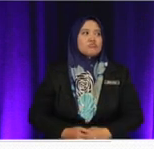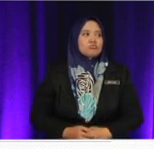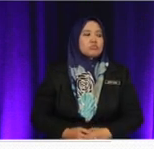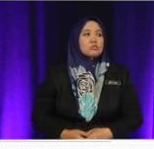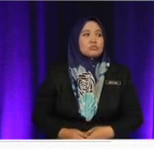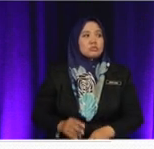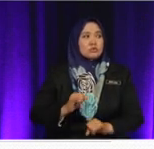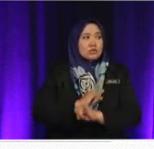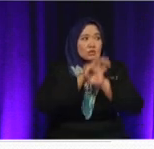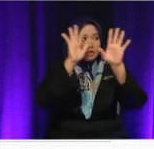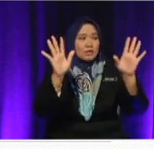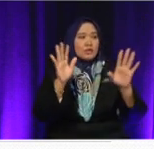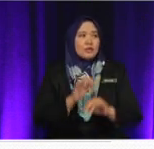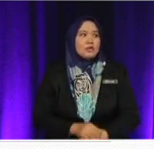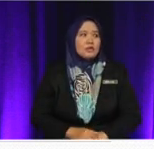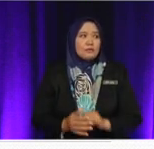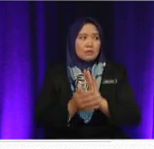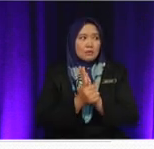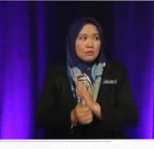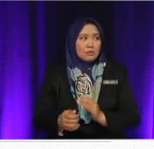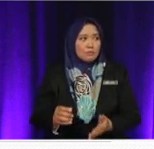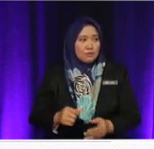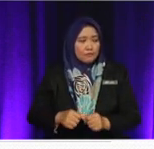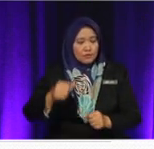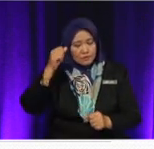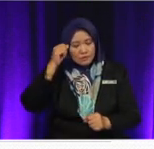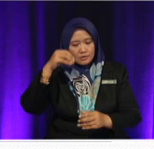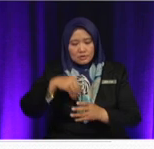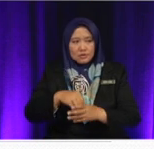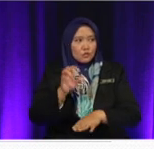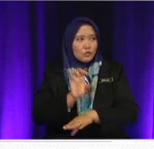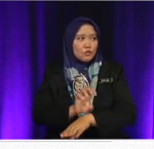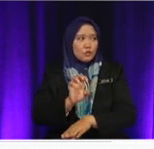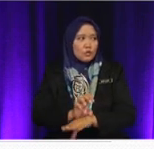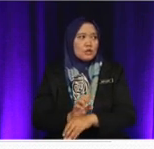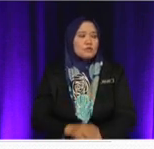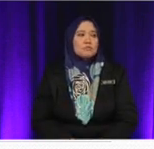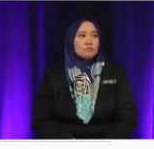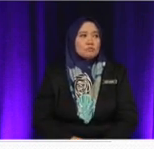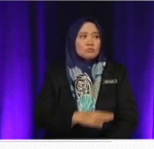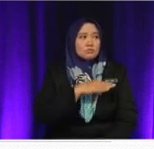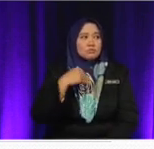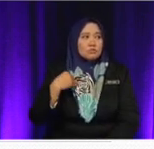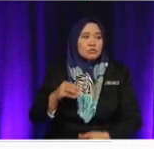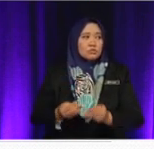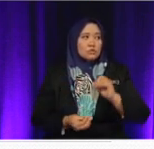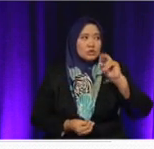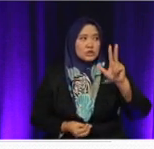ketiga, senaraikan cara menjana idea kreatif 4 markah. Adapun bahagian B ada 7 markah. Banyak